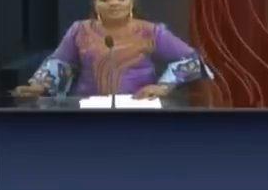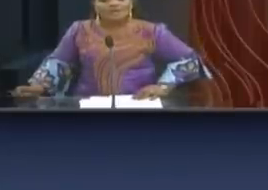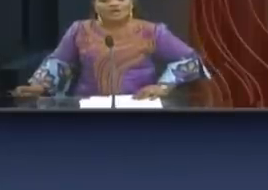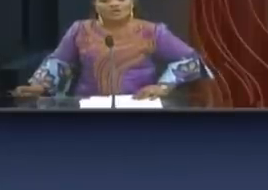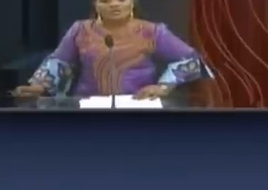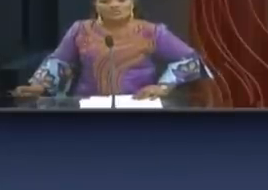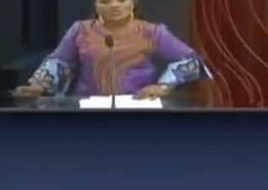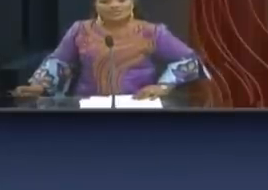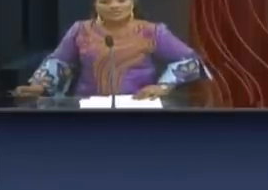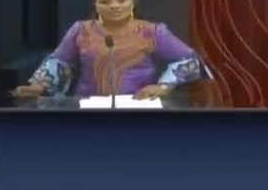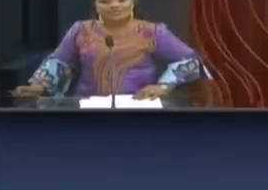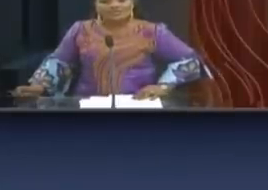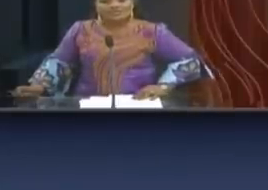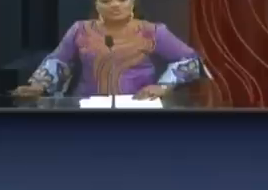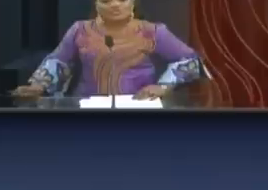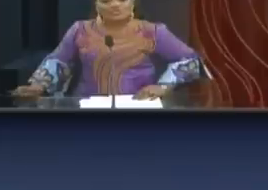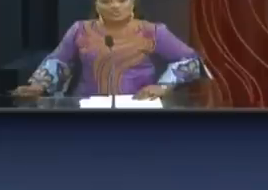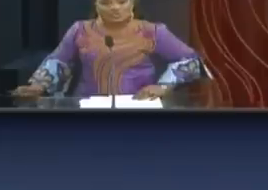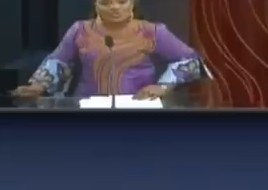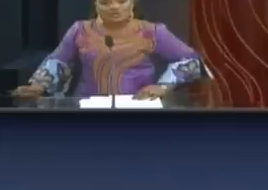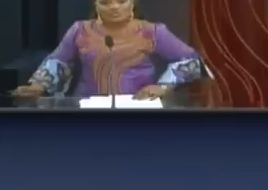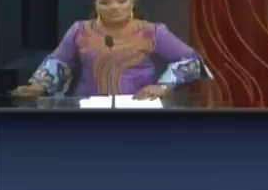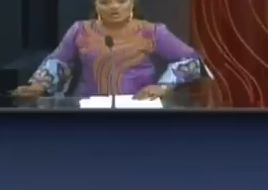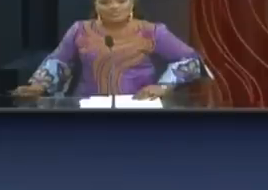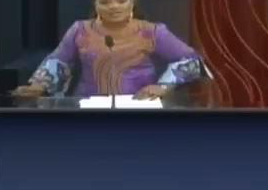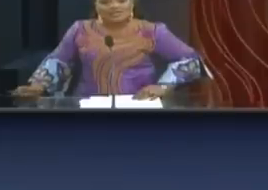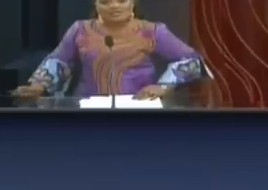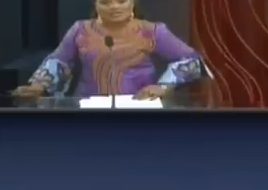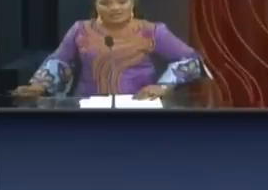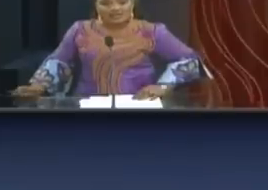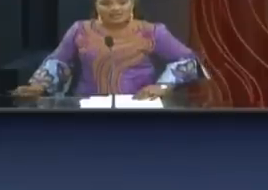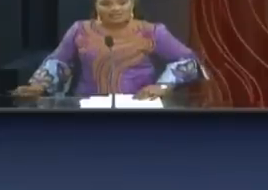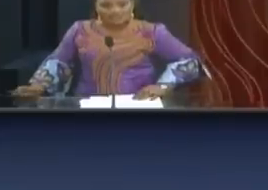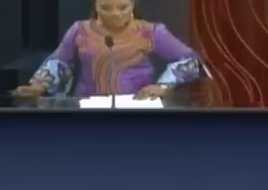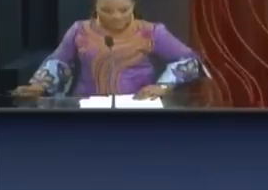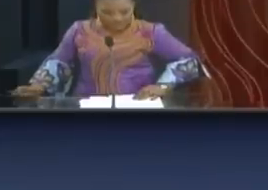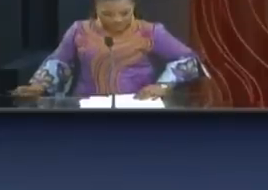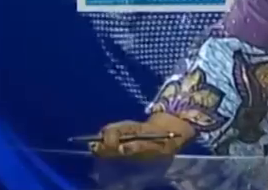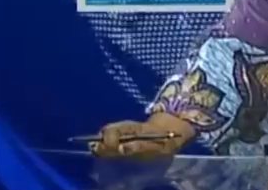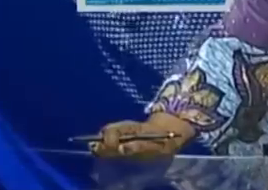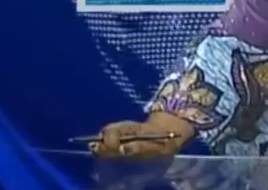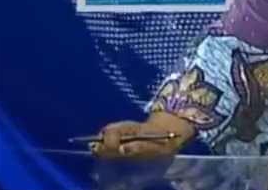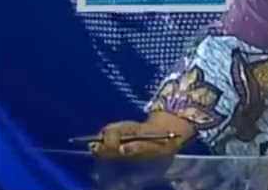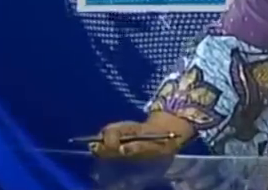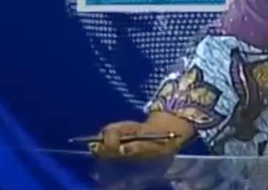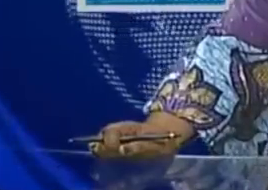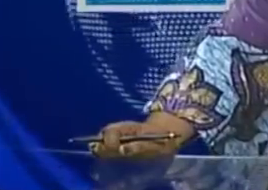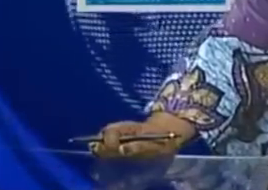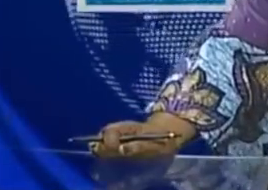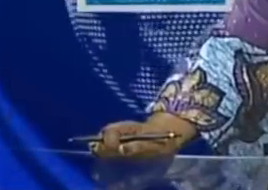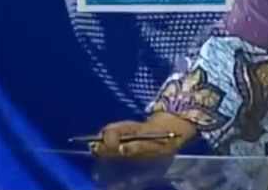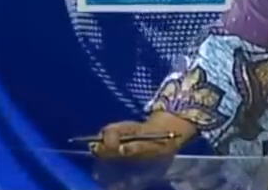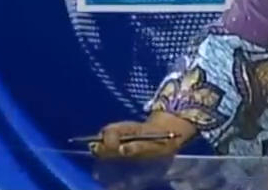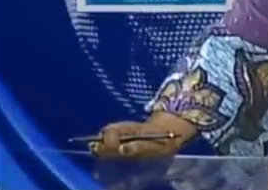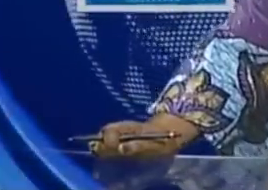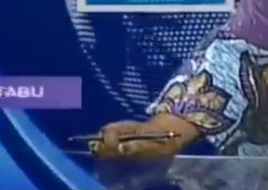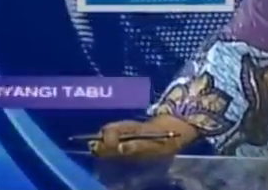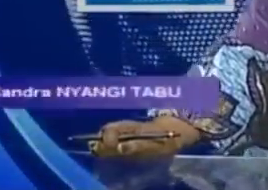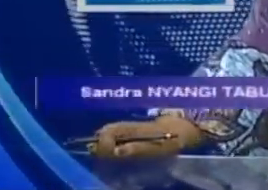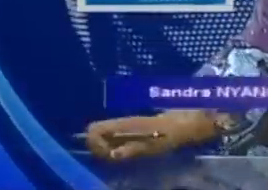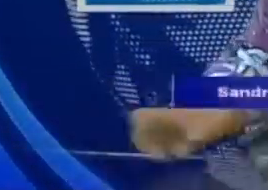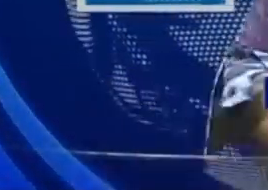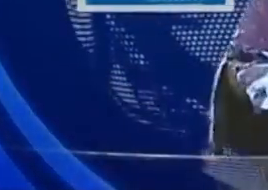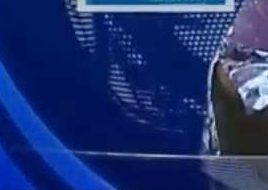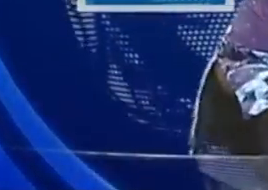mère, en reçu des kits d'installation, leur sourire de joie. Ça sera dans ce journal. Voilà pour le titre. Très heureuse